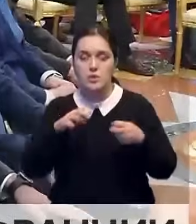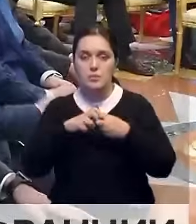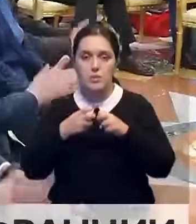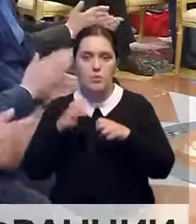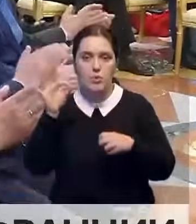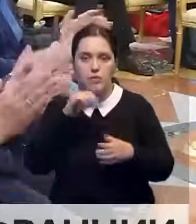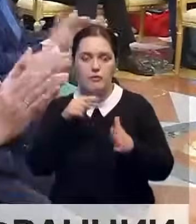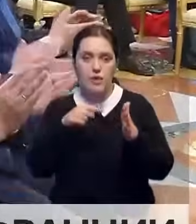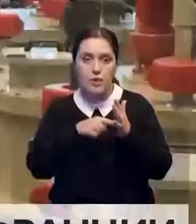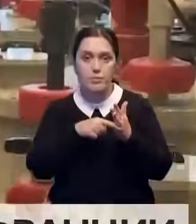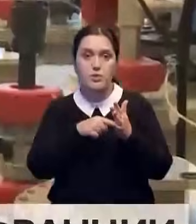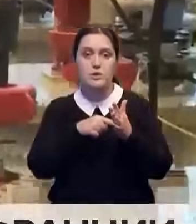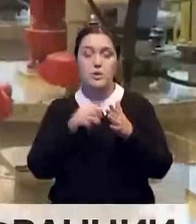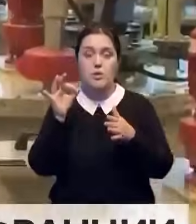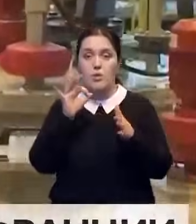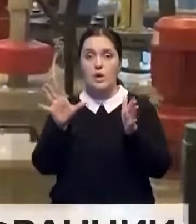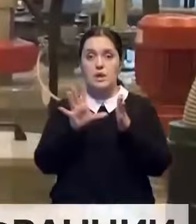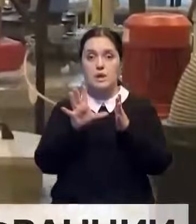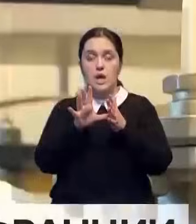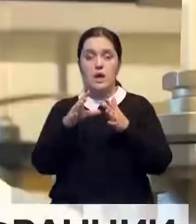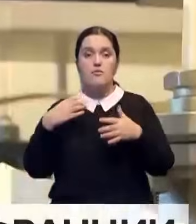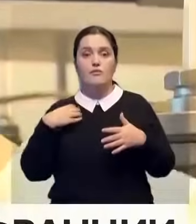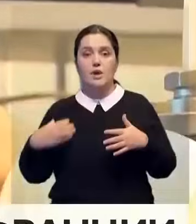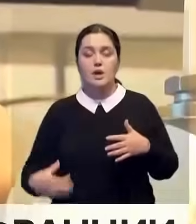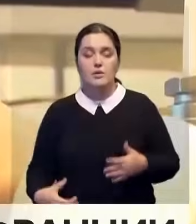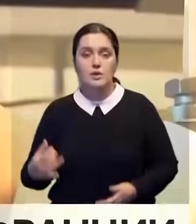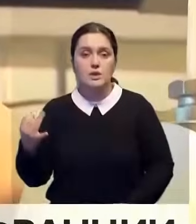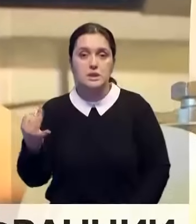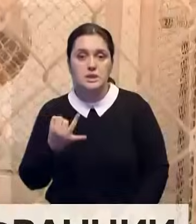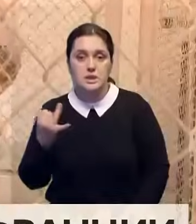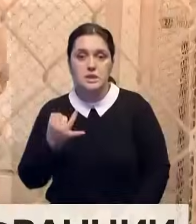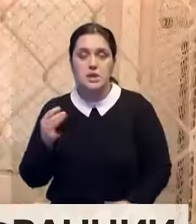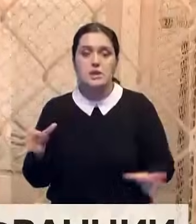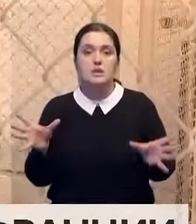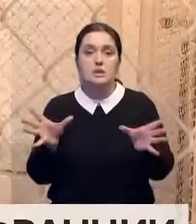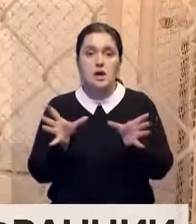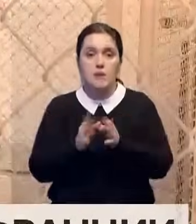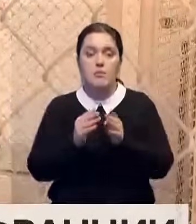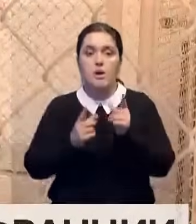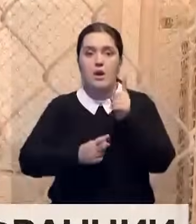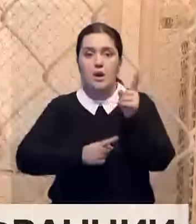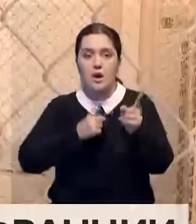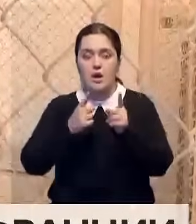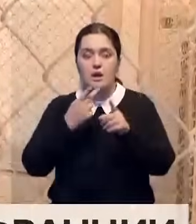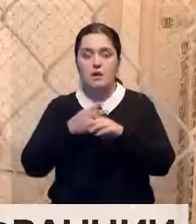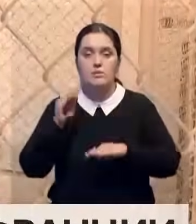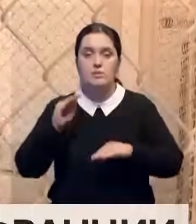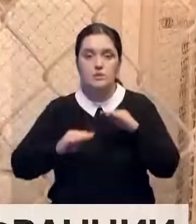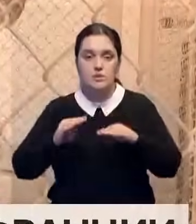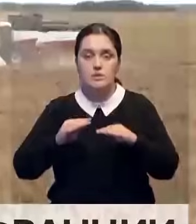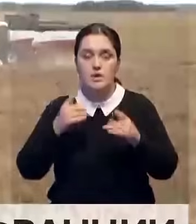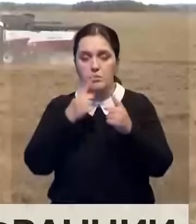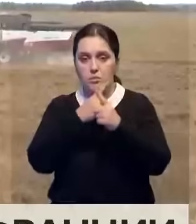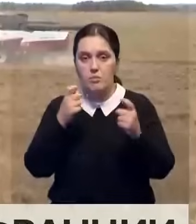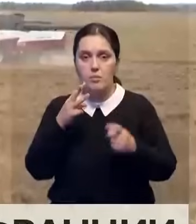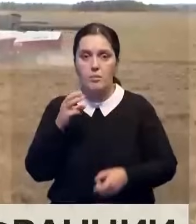проблемные вопросы. Помимо сферы энергетики, французская сторона заинтересована и в совместной аэрокосмической промышленности, озвучил